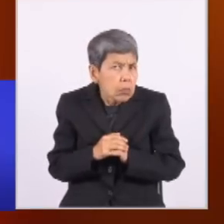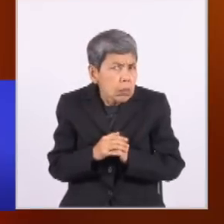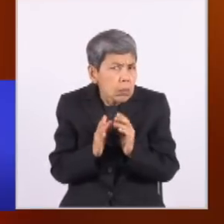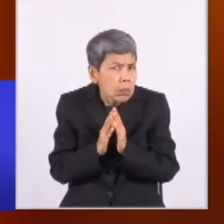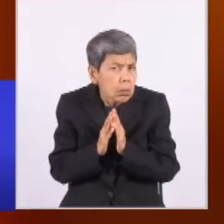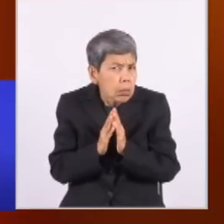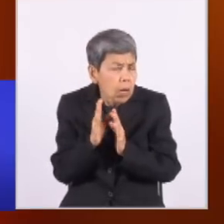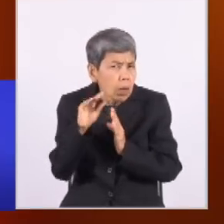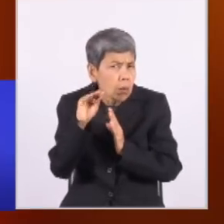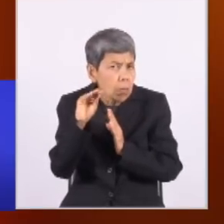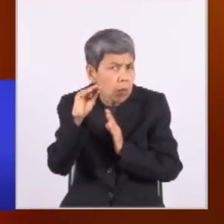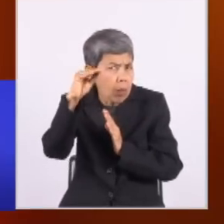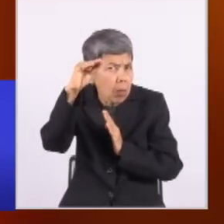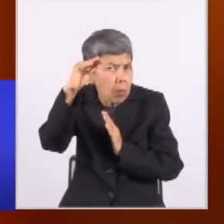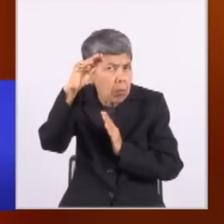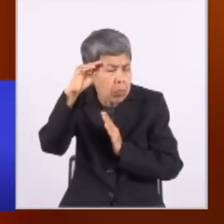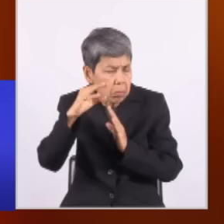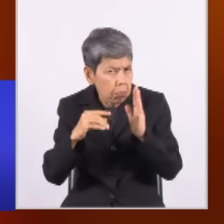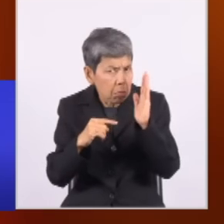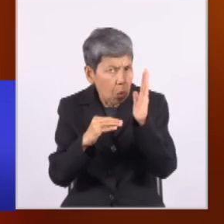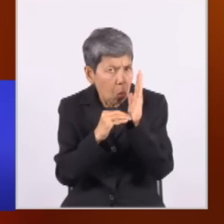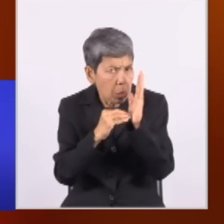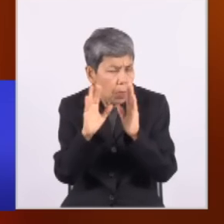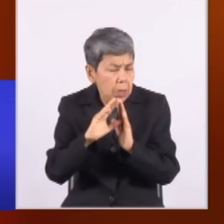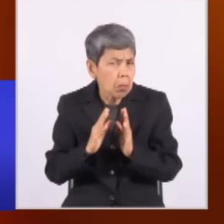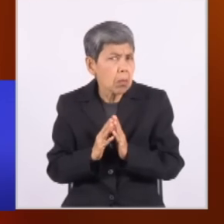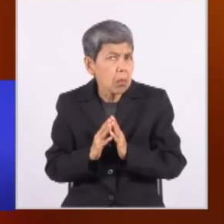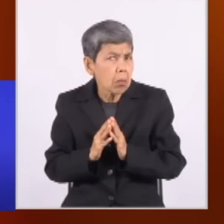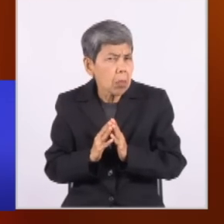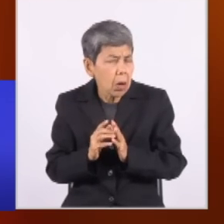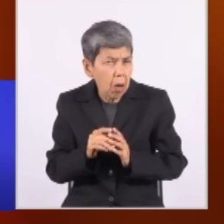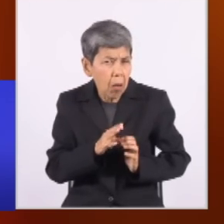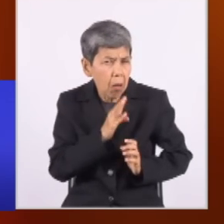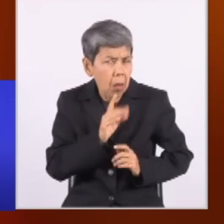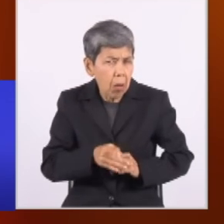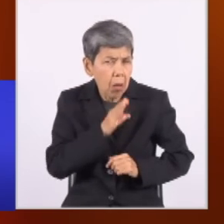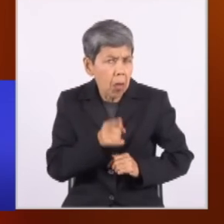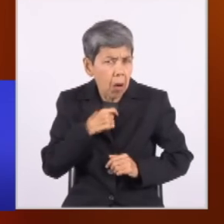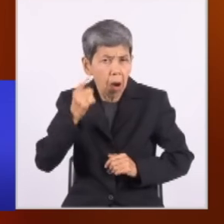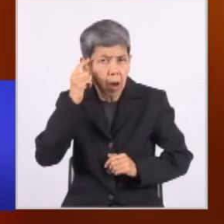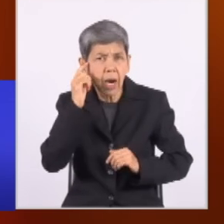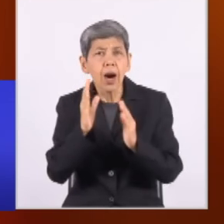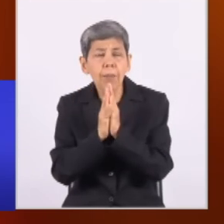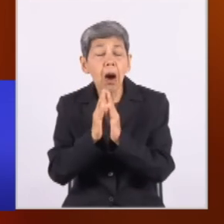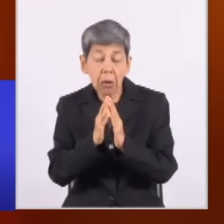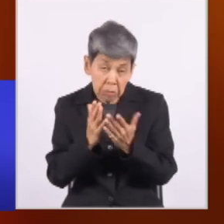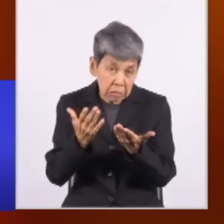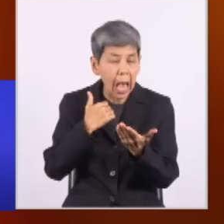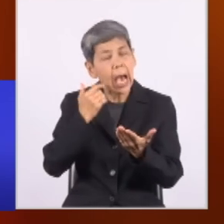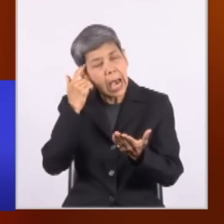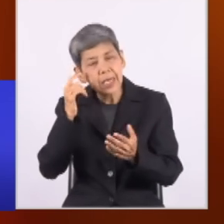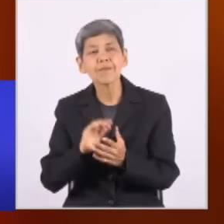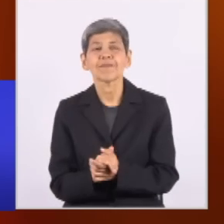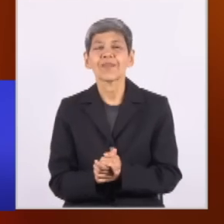เอ๊ะเสียงสวดแปลกๆสำเนียงก็ไม่คุ้นหูว่าอย่างนั้นสงสัยว่าปลอมหรือไม่ปลอมจริงหรือไม่จริงถือว่าเป็นพระต่างชาติมาอยู่ที่นี่นี่นะครับ